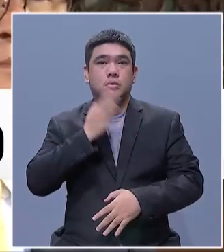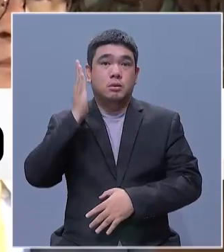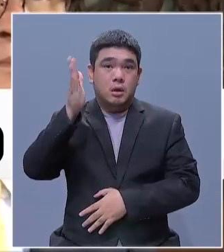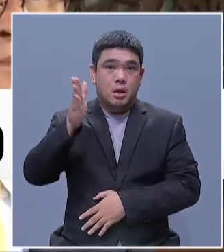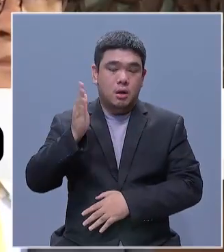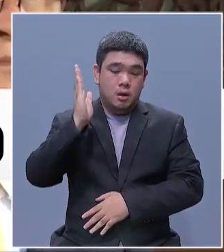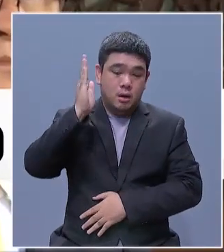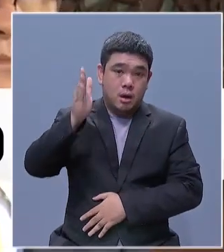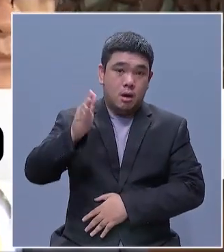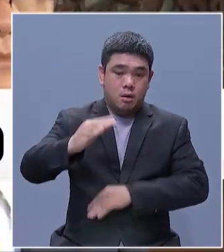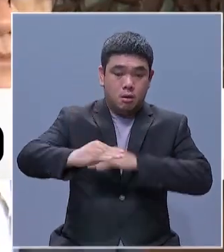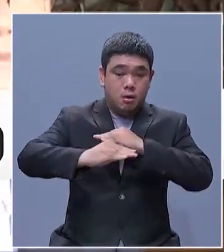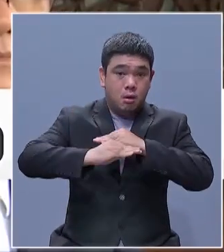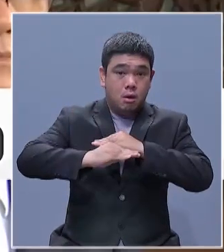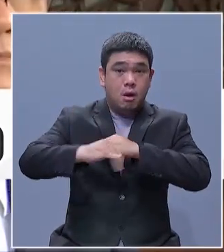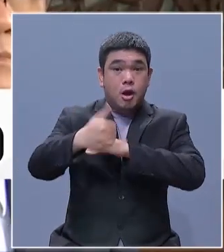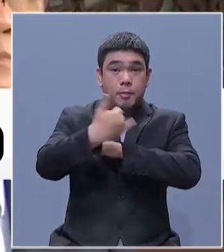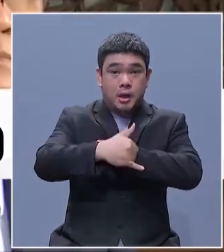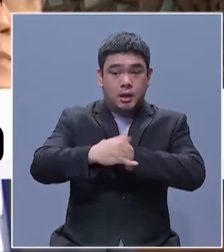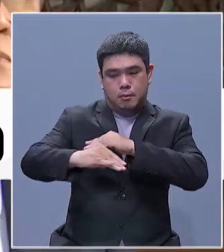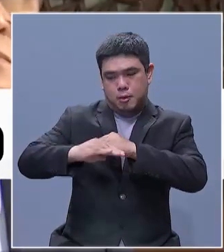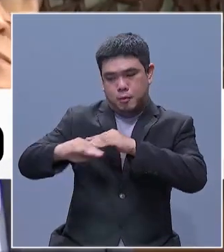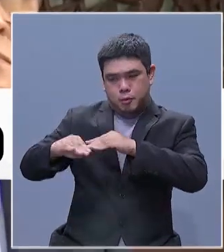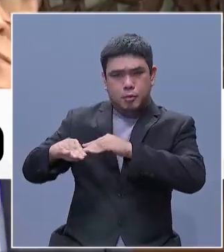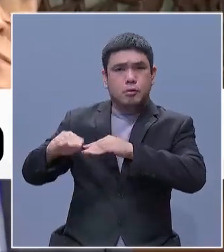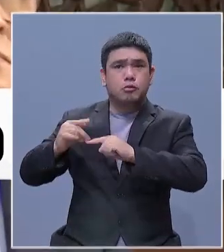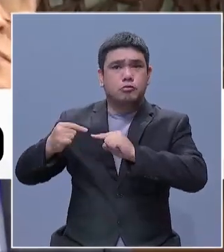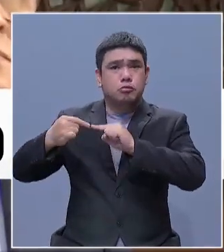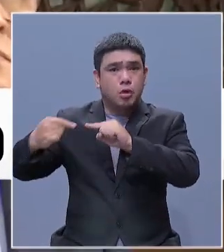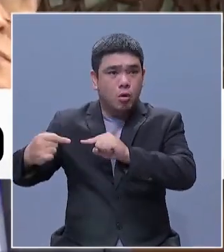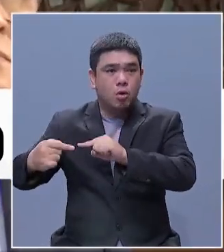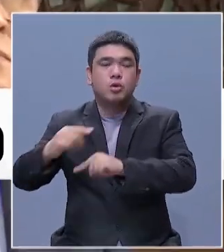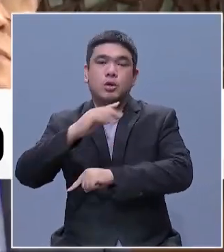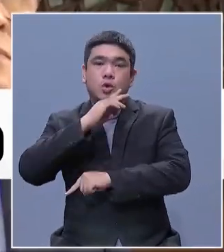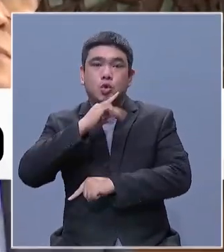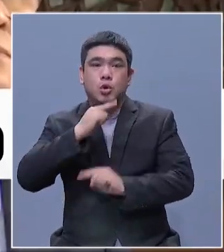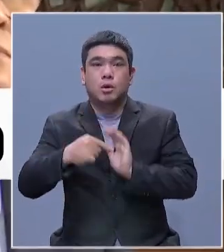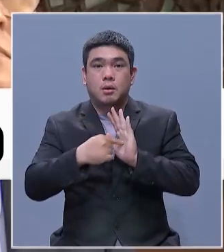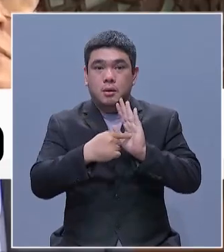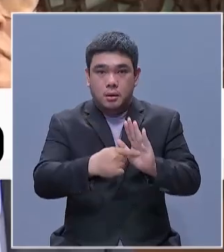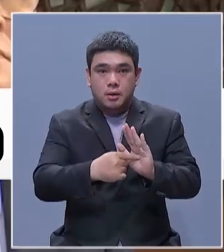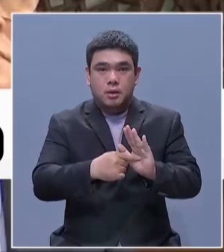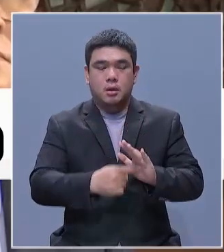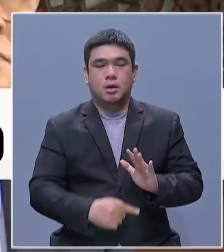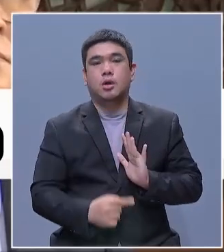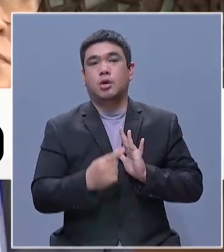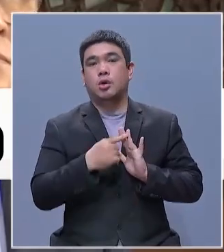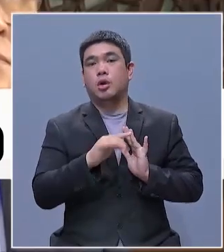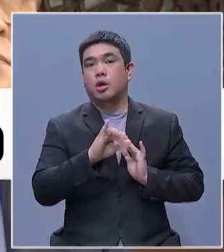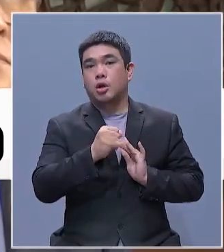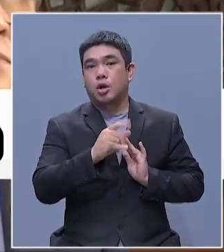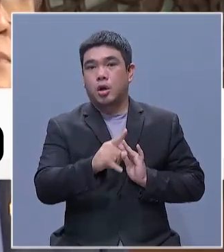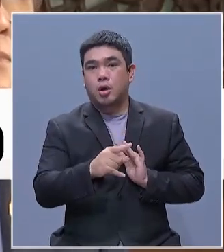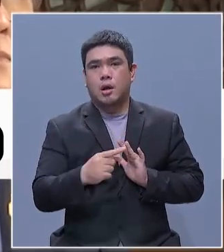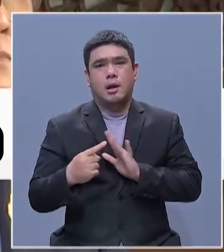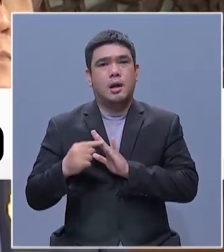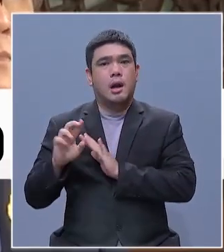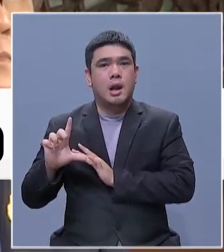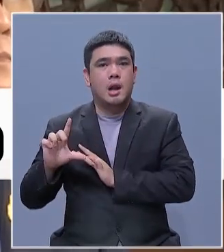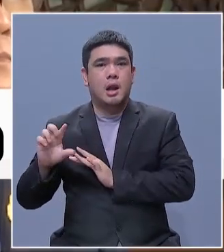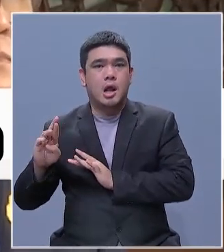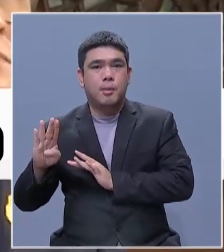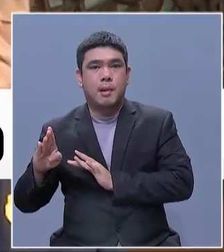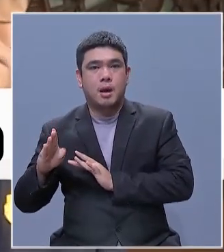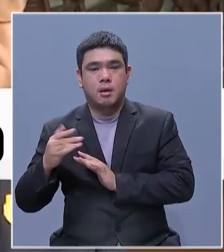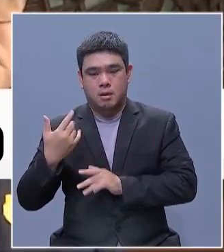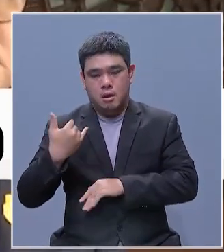เข้าไปในระดับภูมิภาคมีความเป็นไปได้โดยเฉพาะยิ่งที่จอร์แดนแล้วก็เลบานอนซึ่งมีประมาณ10ประเทศ